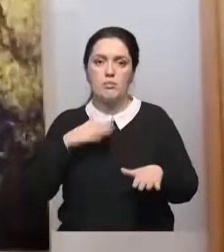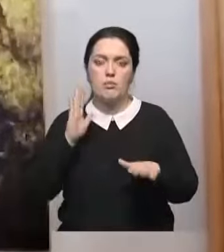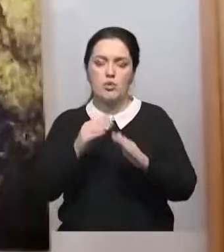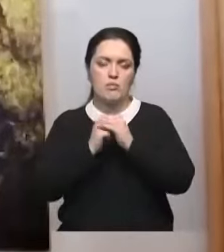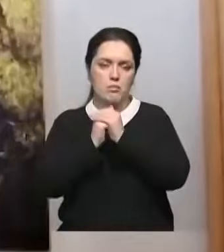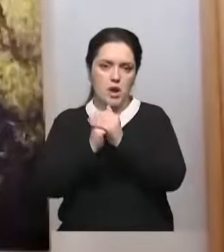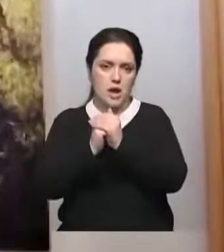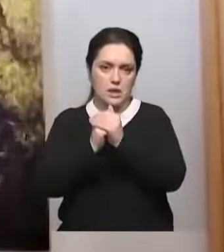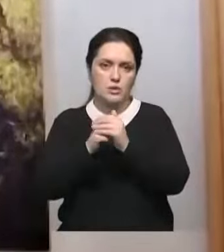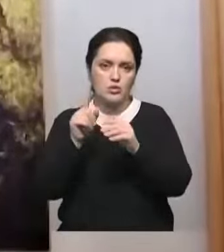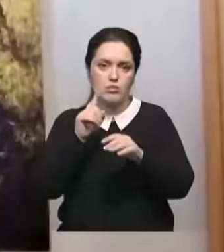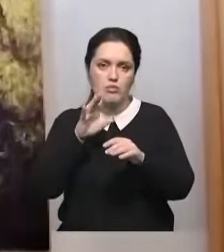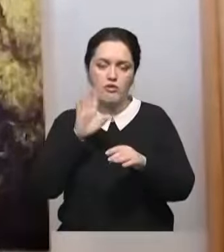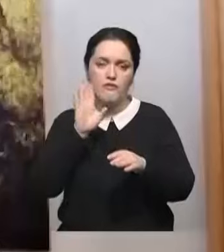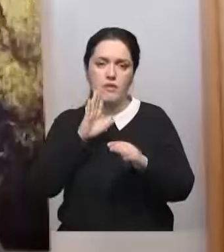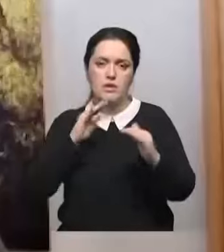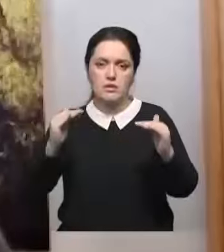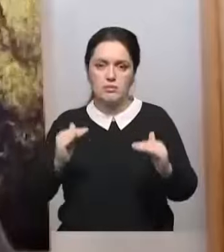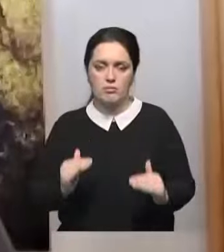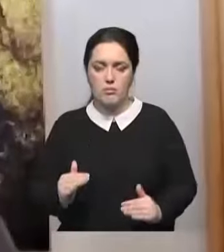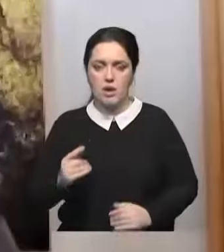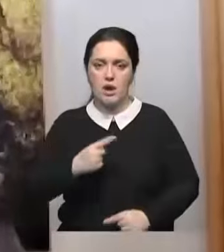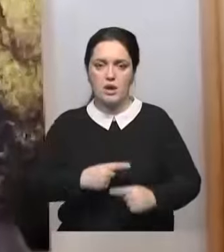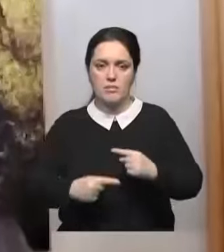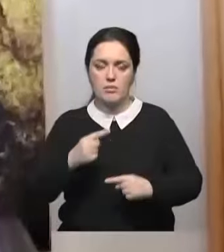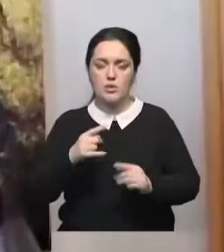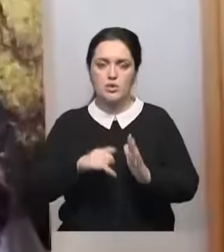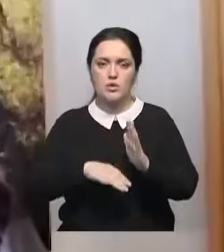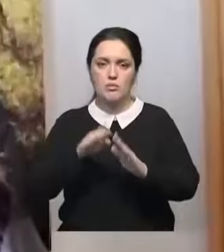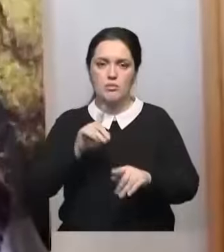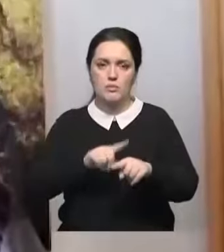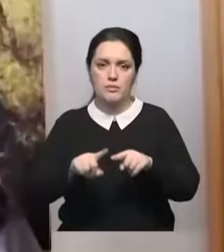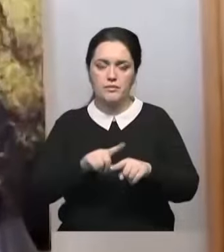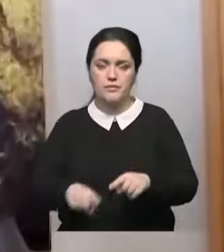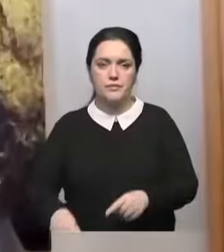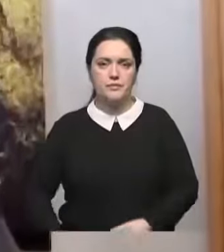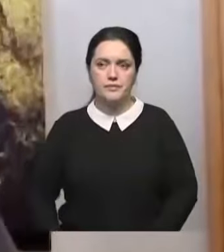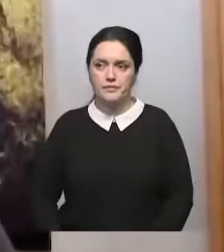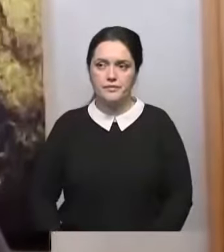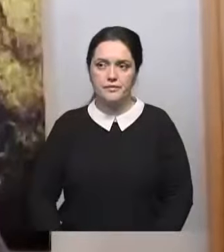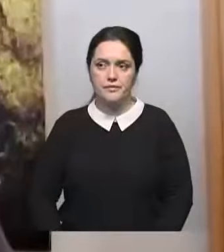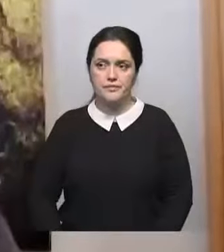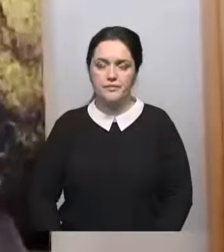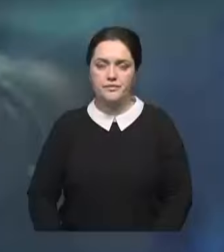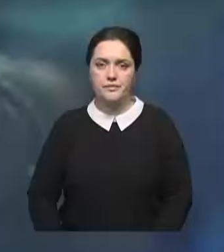молиться, чтобы приток воды прекратился и ситуация стабилизировалась как можно скорее.